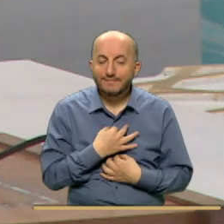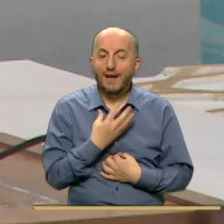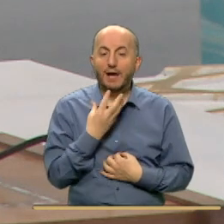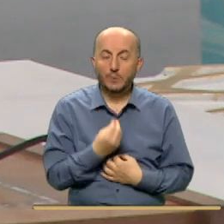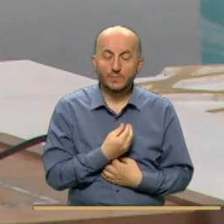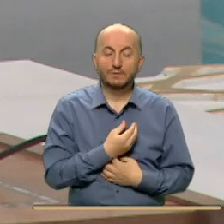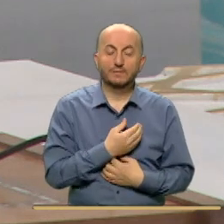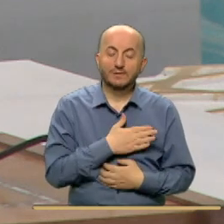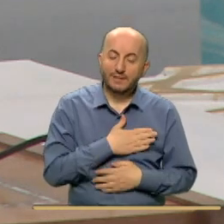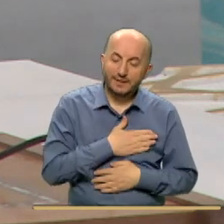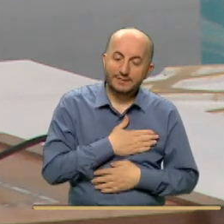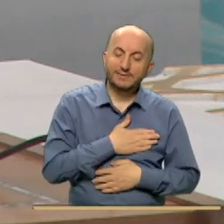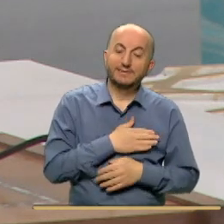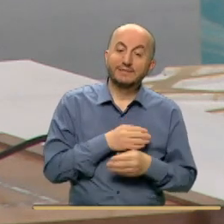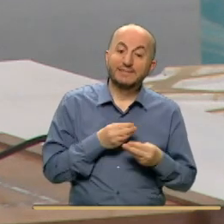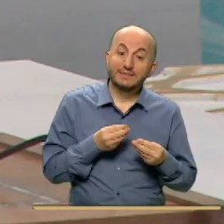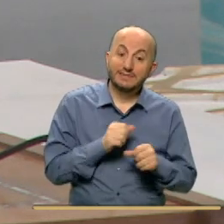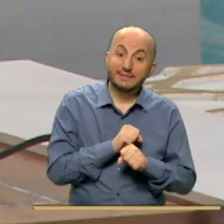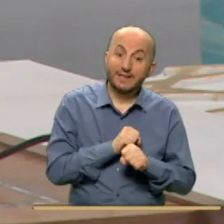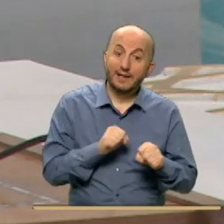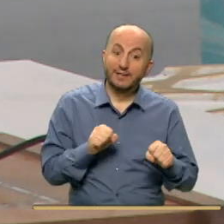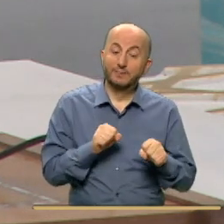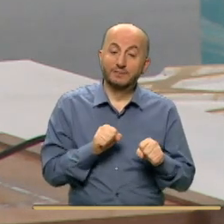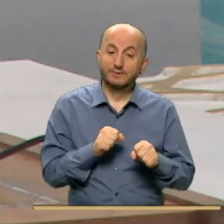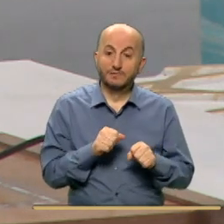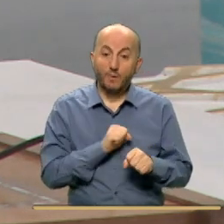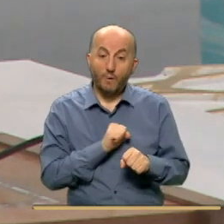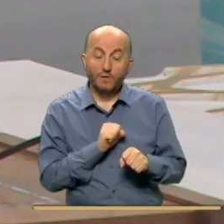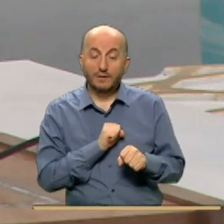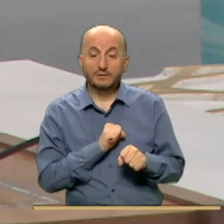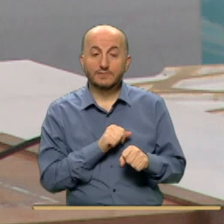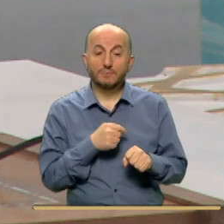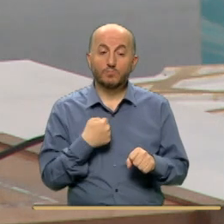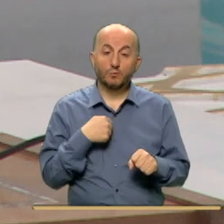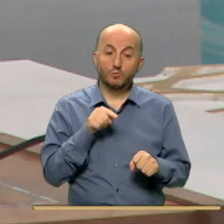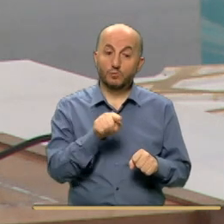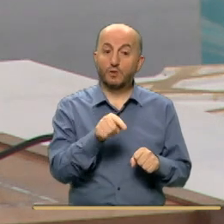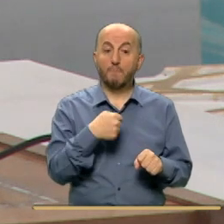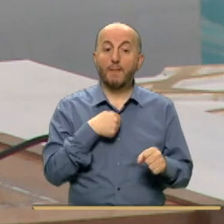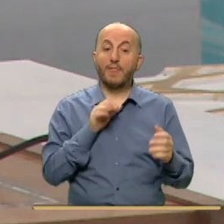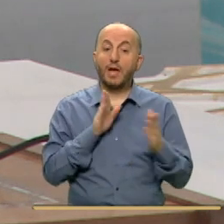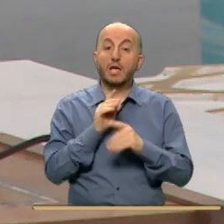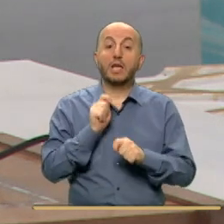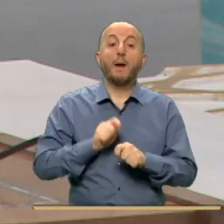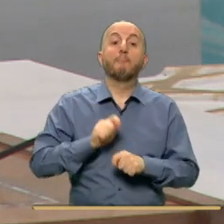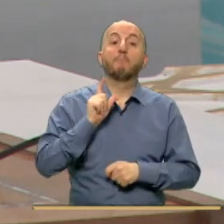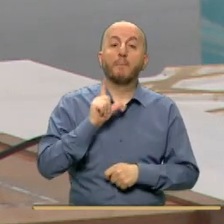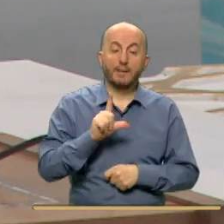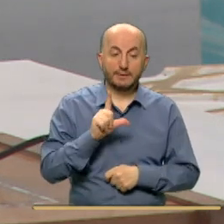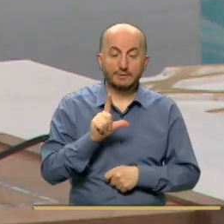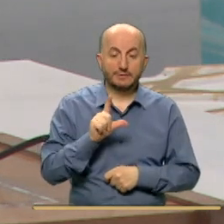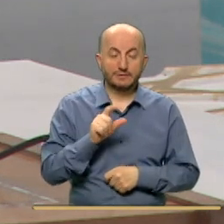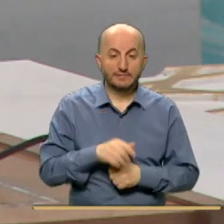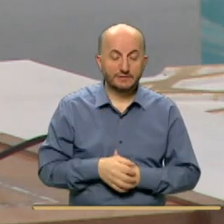ve sevginin zedelenmesinden endişe ederiz çünkü. Ya bunu bana karşı yapmamalıydın. Yahut derse ki, ya bu,